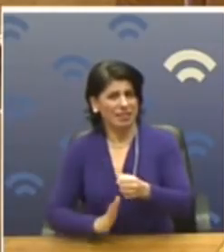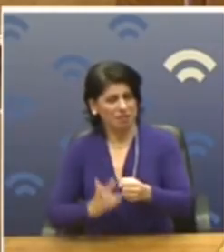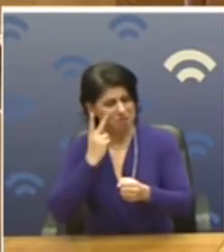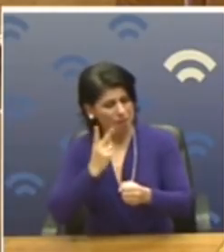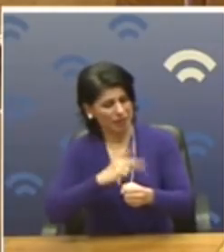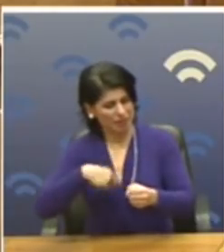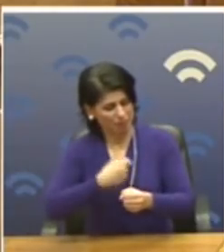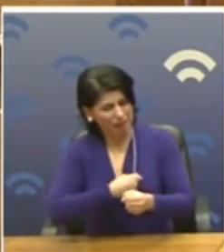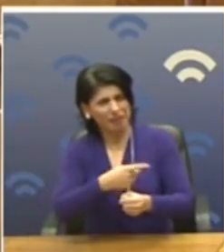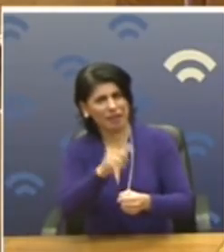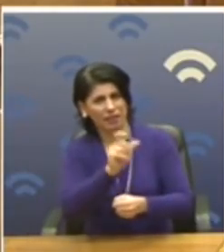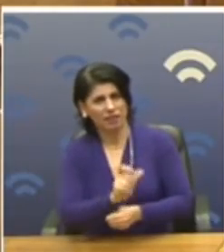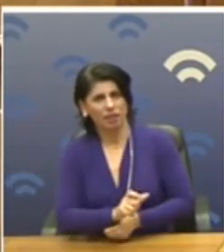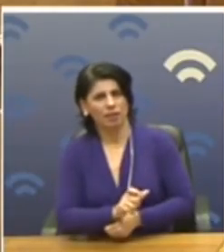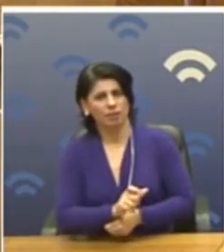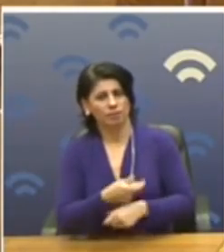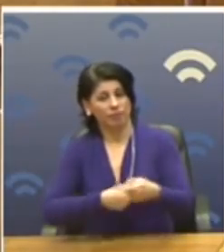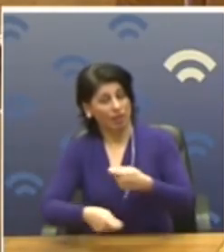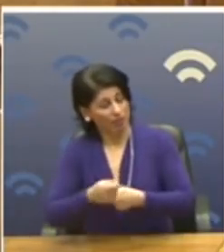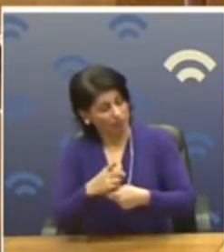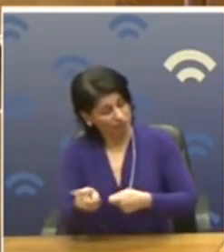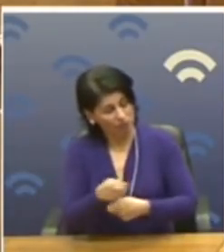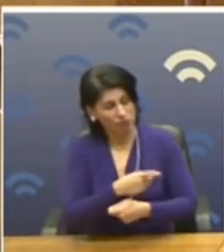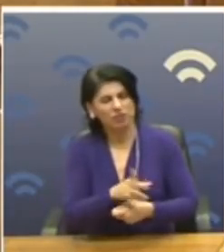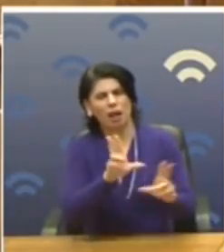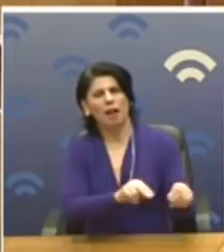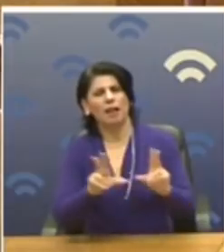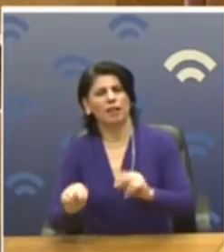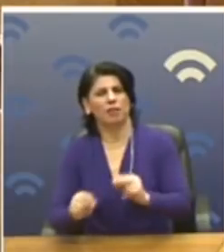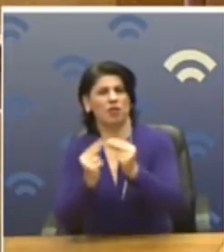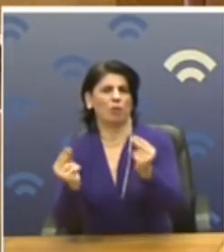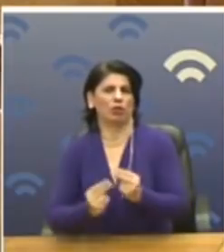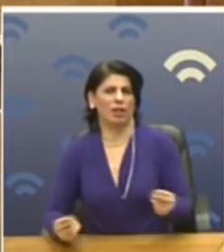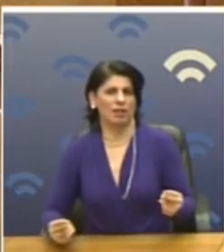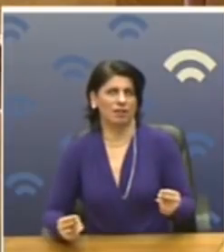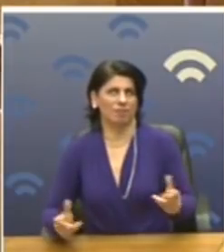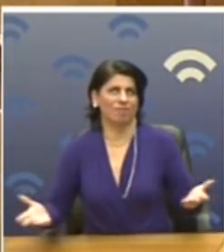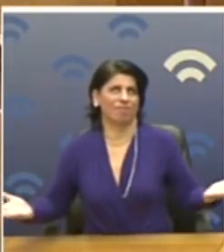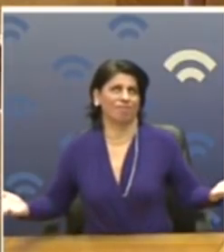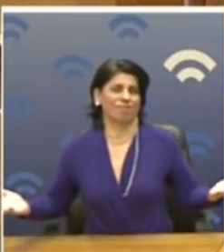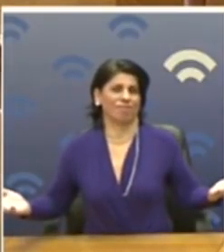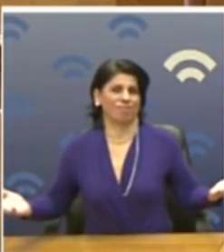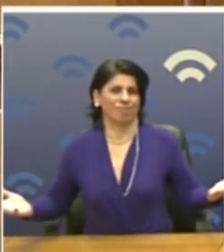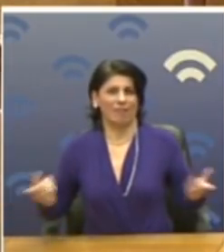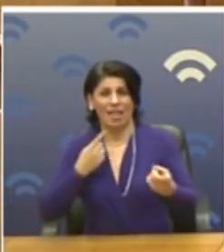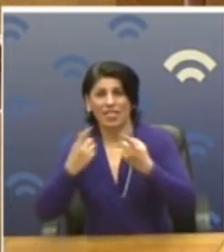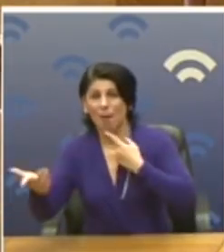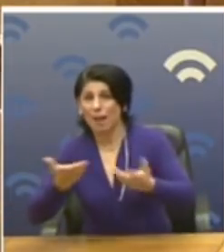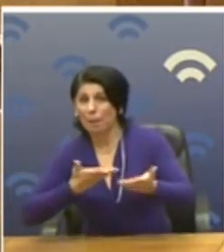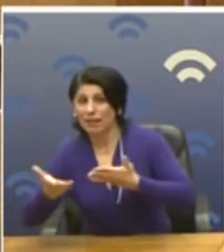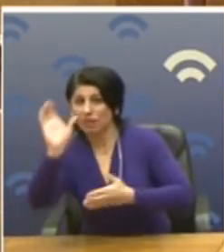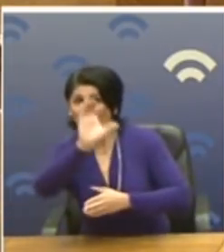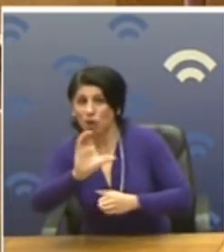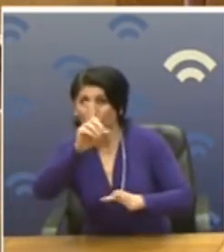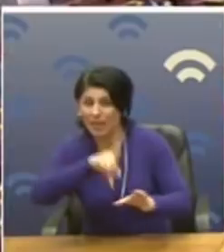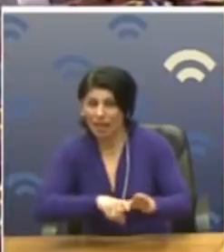με διαφορετικά μείγματα διαχείρισης, αλλά το ίδιο αποτέλεσμα. Έλεος πια. Διαπραγματεύεστε με την Ευρωπαϊκή Ένωση, με